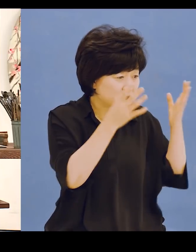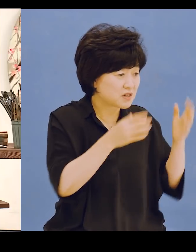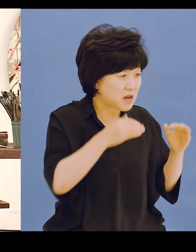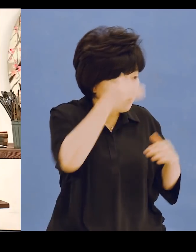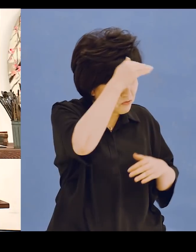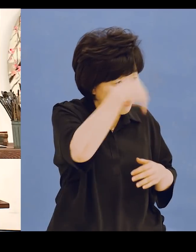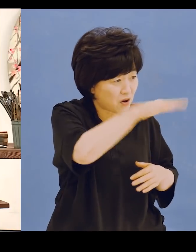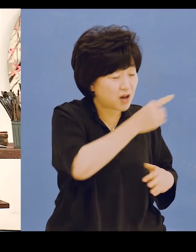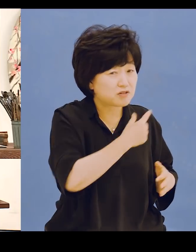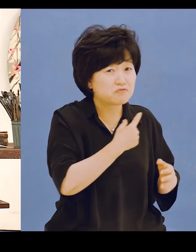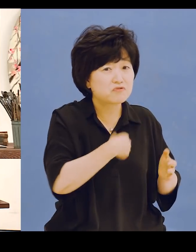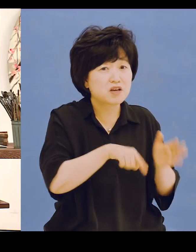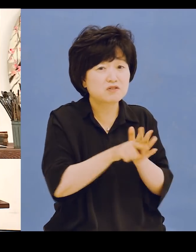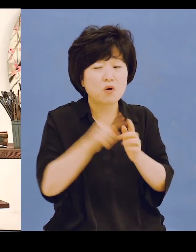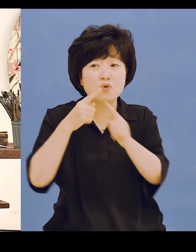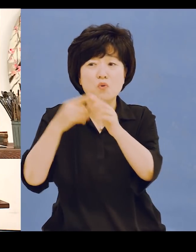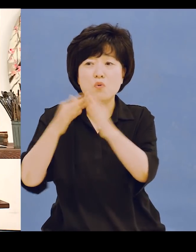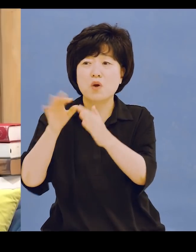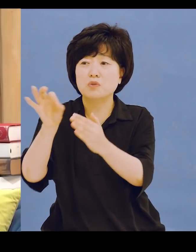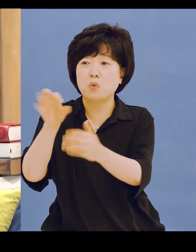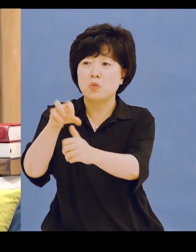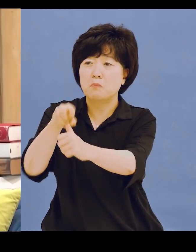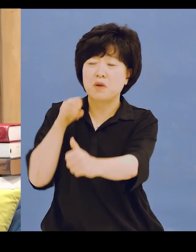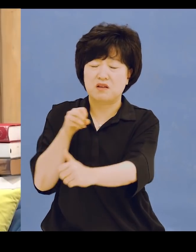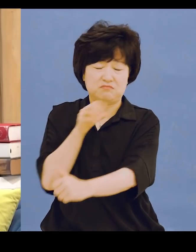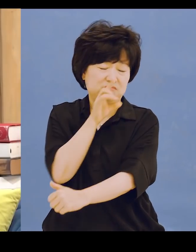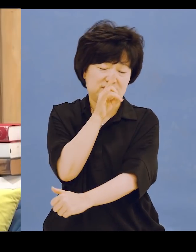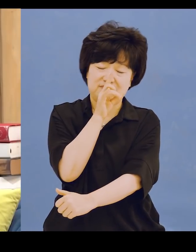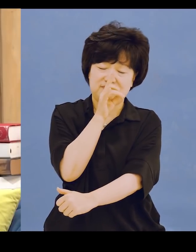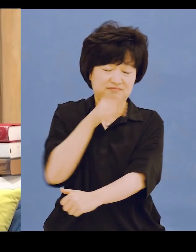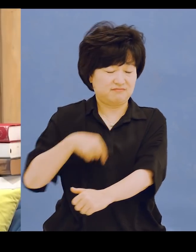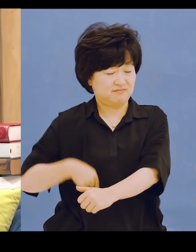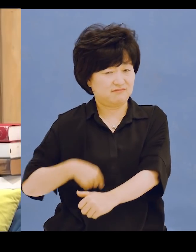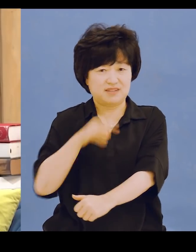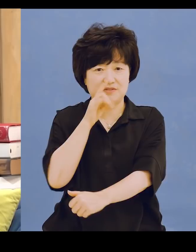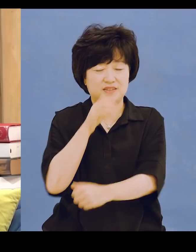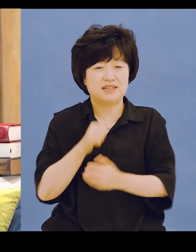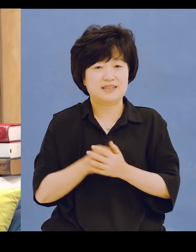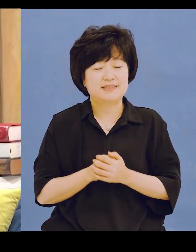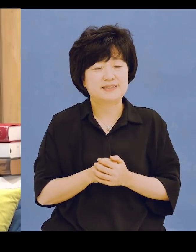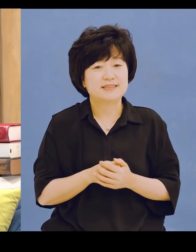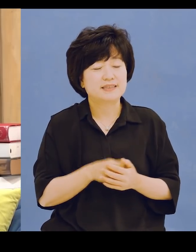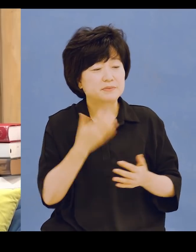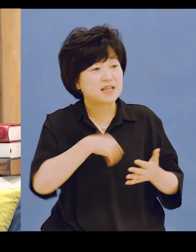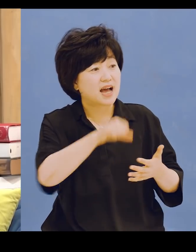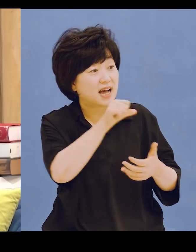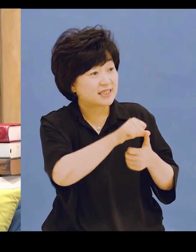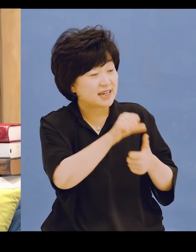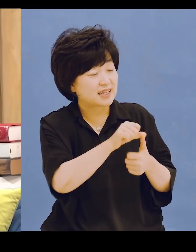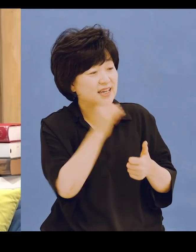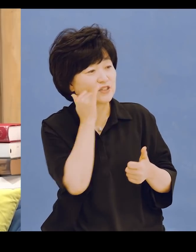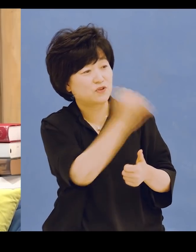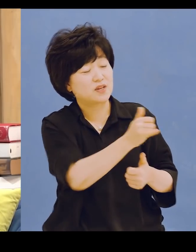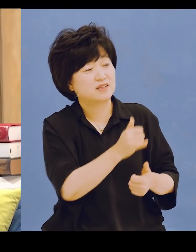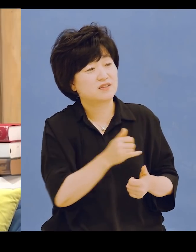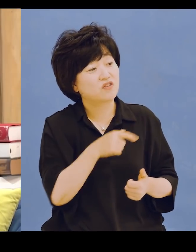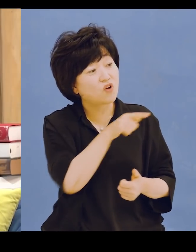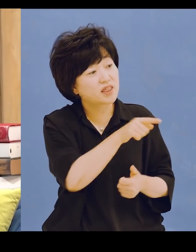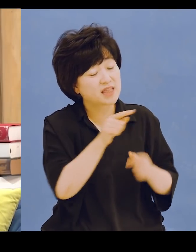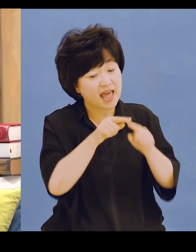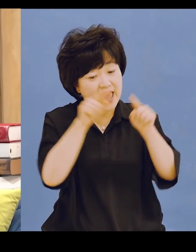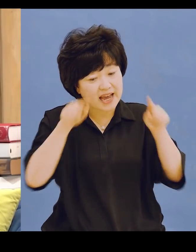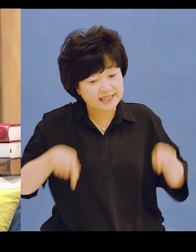씁니까? 근데 내가 안 하겠다고 그랬는데 아들한테 전화를 했어요. 내가 액자 하나라도 너에게 사주고